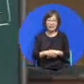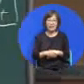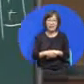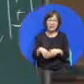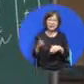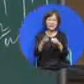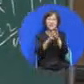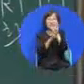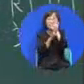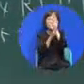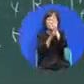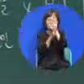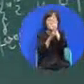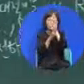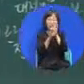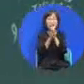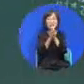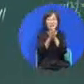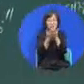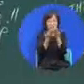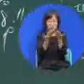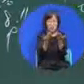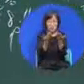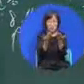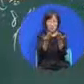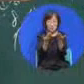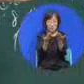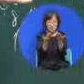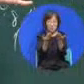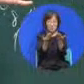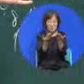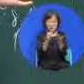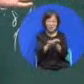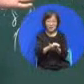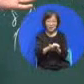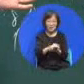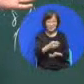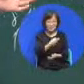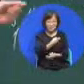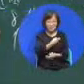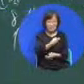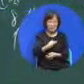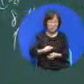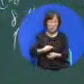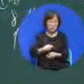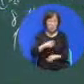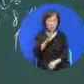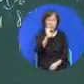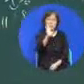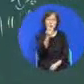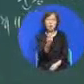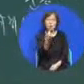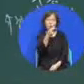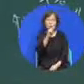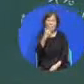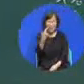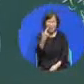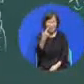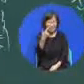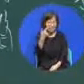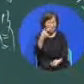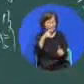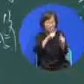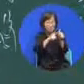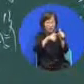이겁니다. This is it. 하나님이 사도 요한에게 보여줬어요. So this is what God revealed to Apostle John.